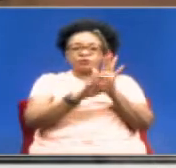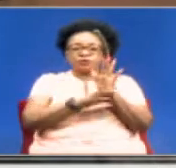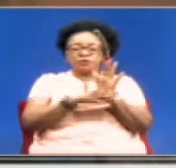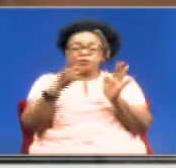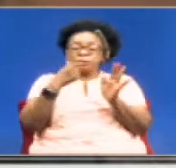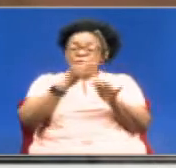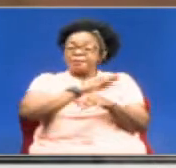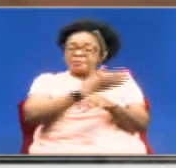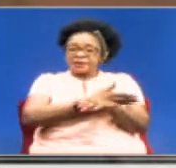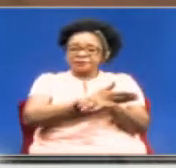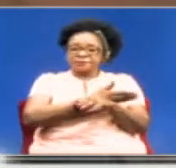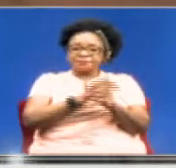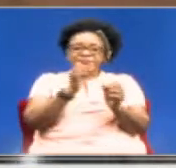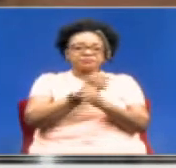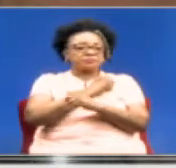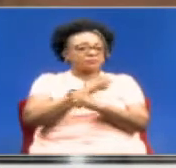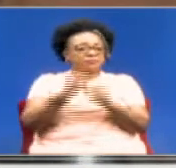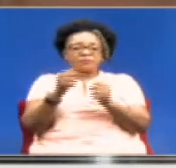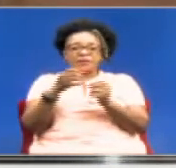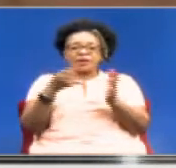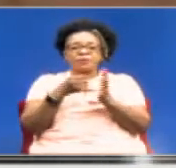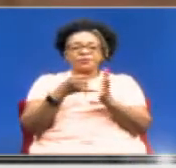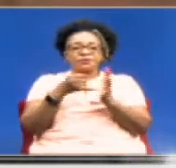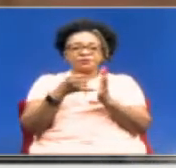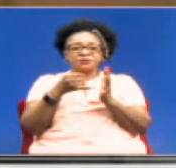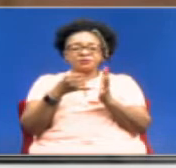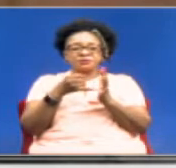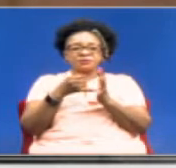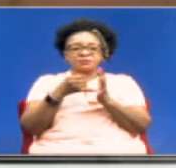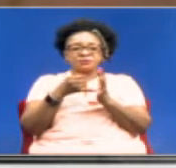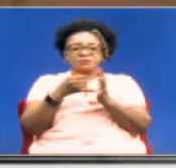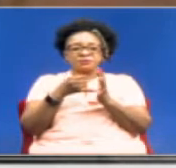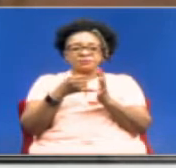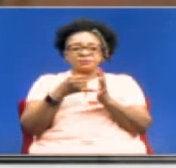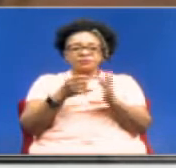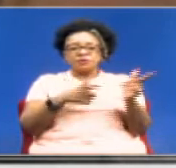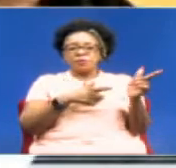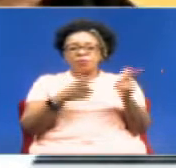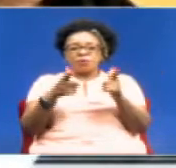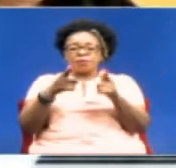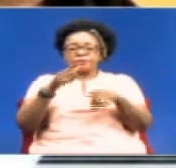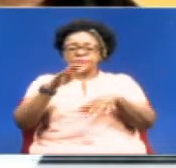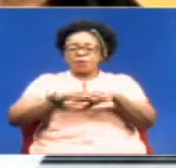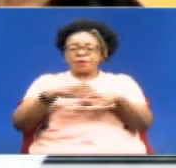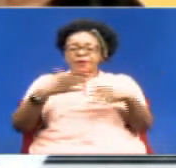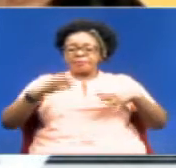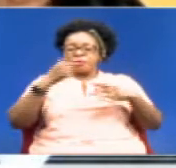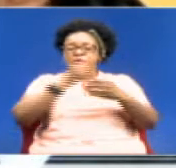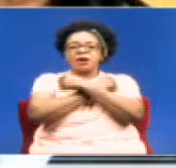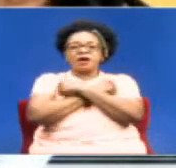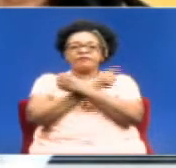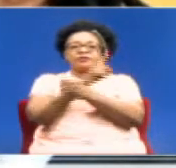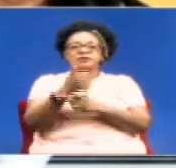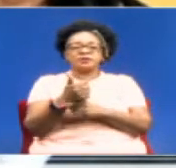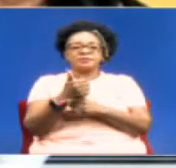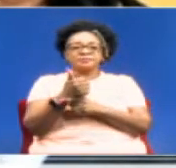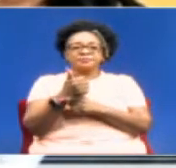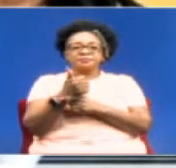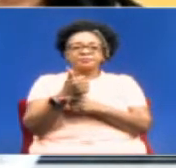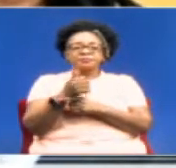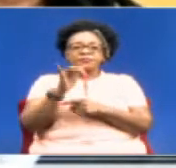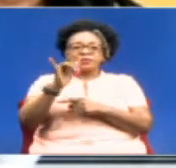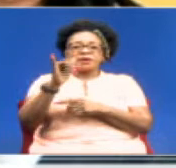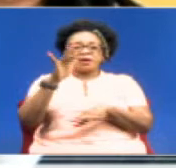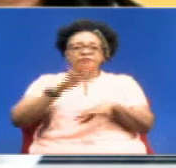mandate does not include the war on lovers. And this has in turn affected